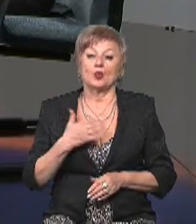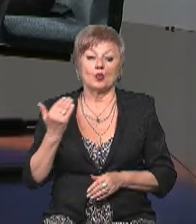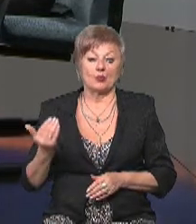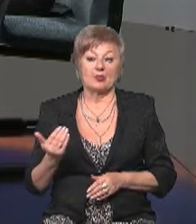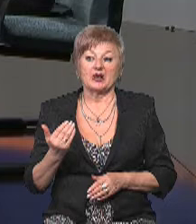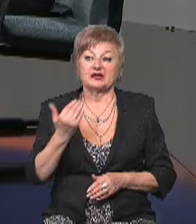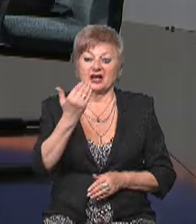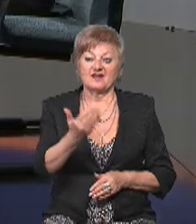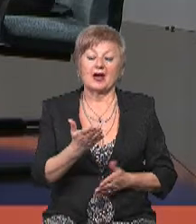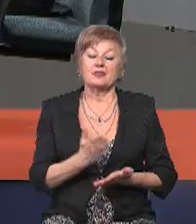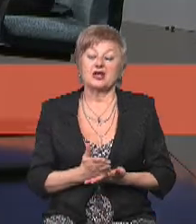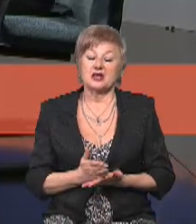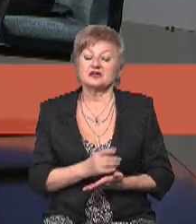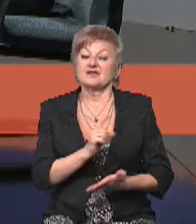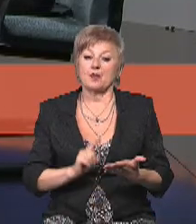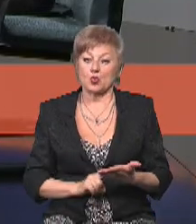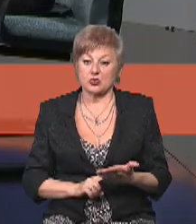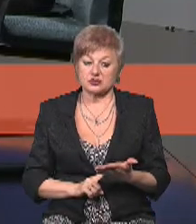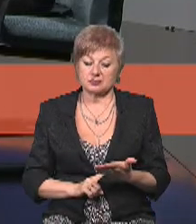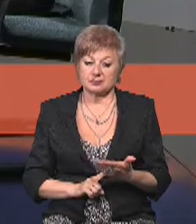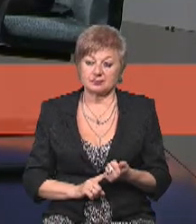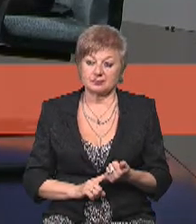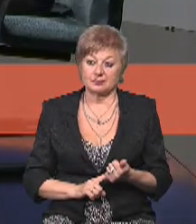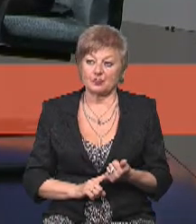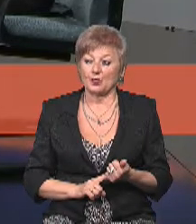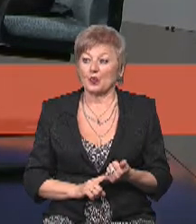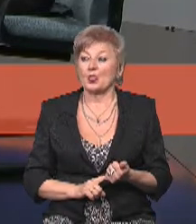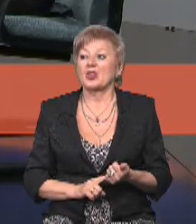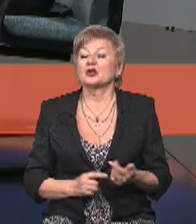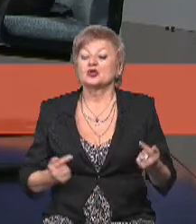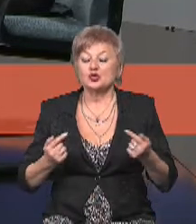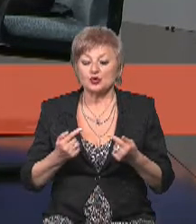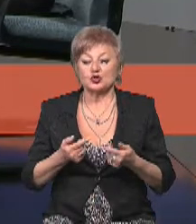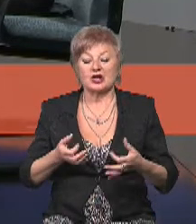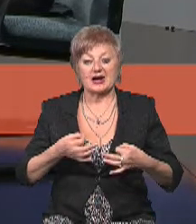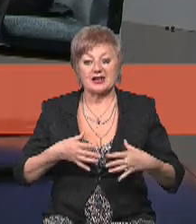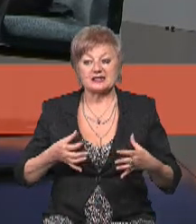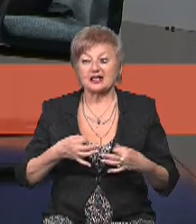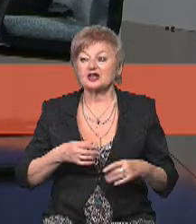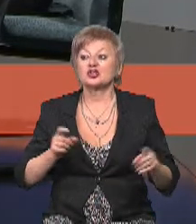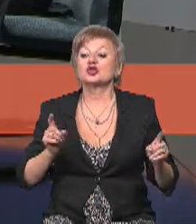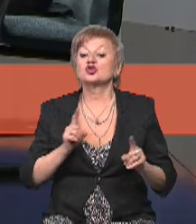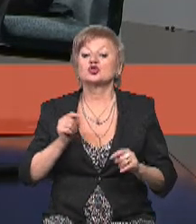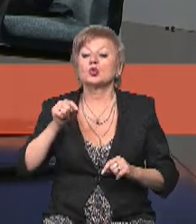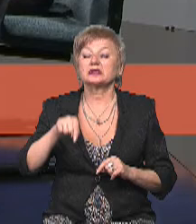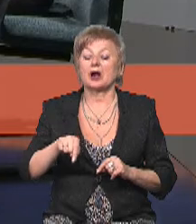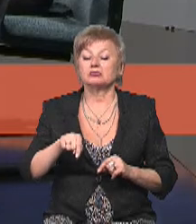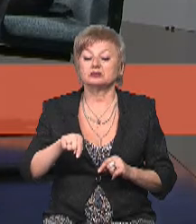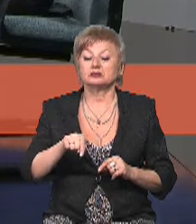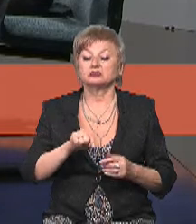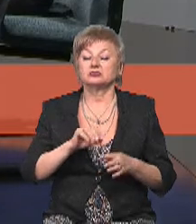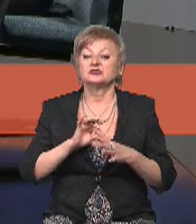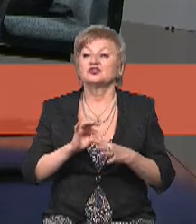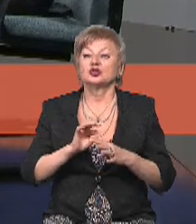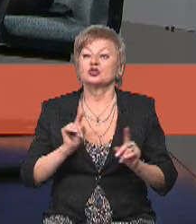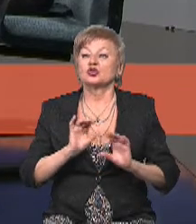пані Наталі таке запитання. Конкретизуйте, про що саме йдеться і як запоріжці